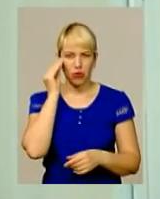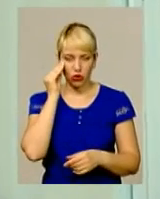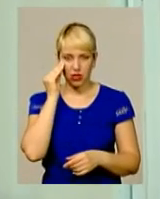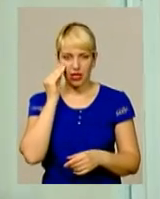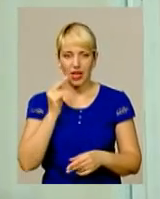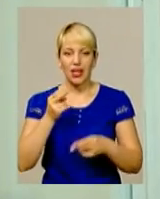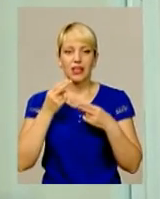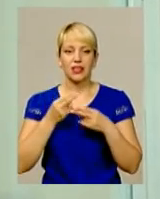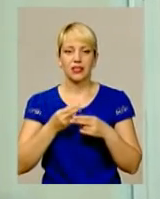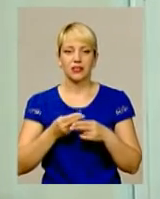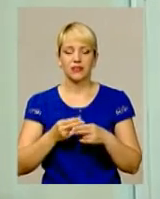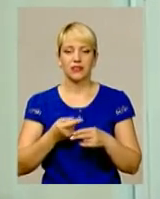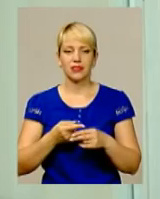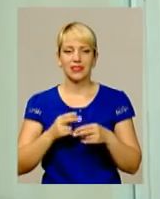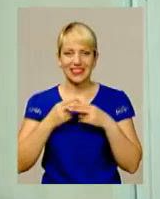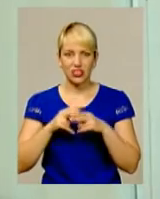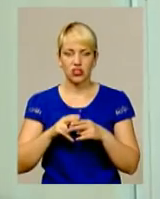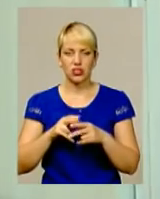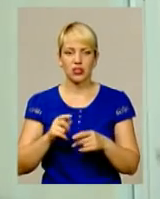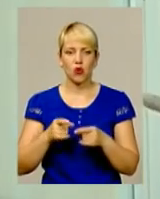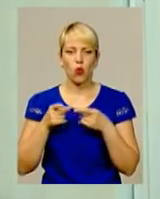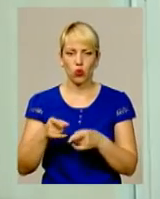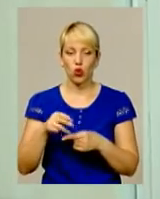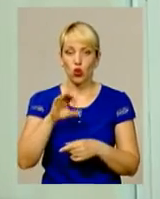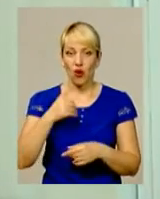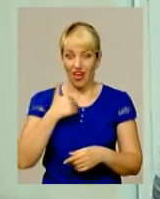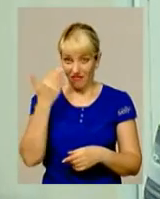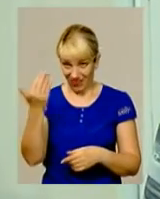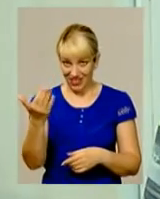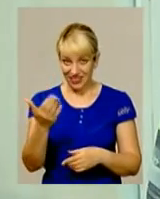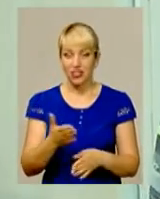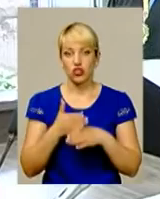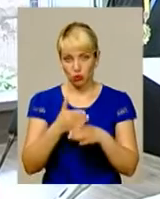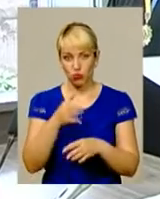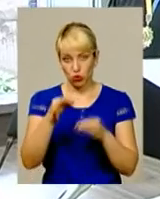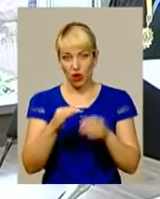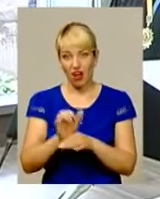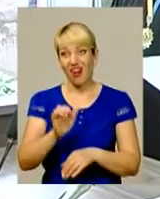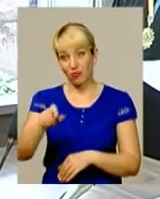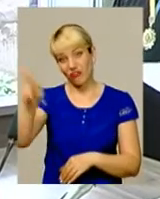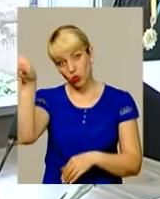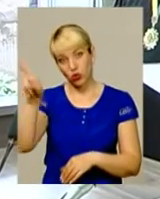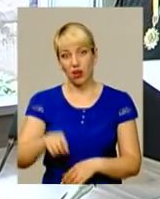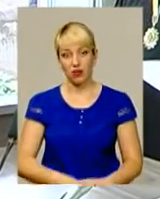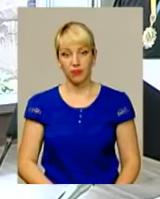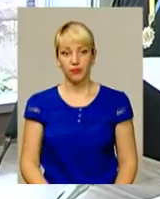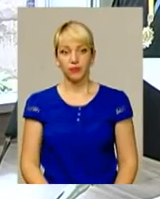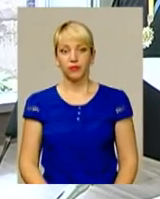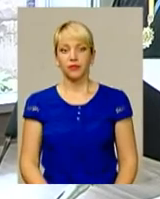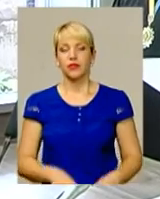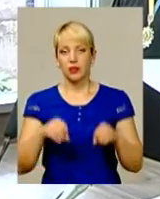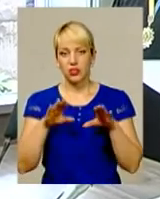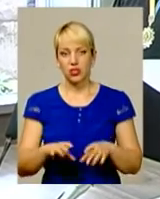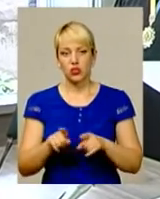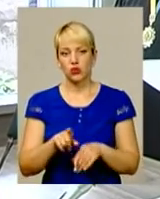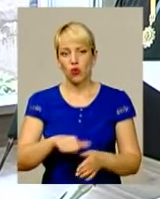техническую запись угроз, то я вас. Помощью суда, естественно. Правильно, туда. Колегія суддів постановила ухвалити слідчого судді